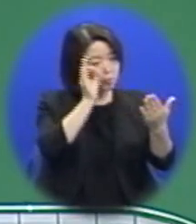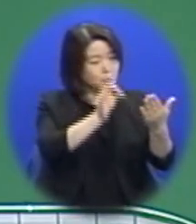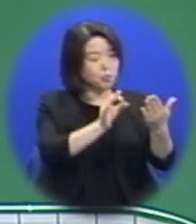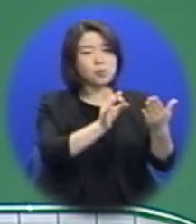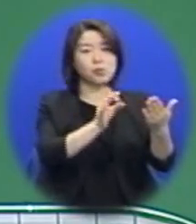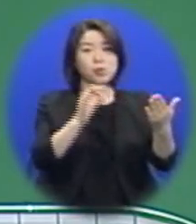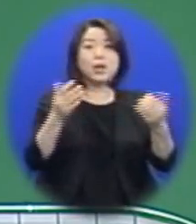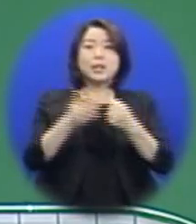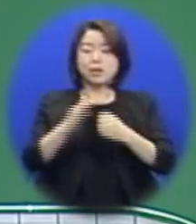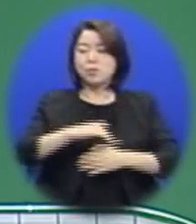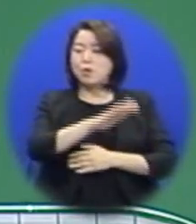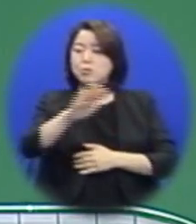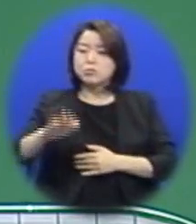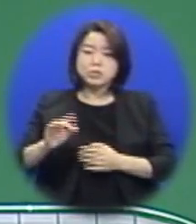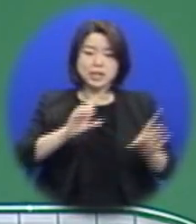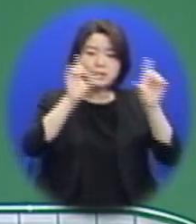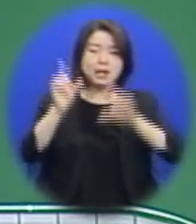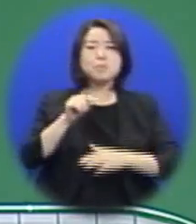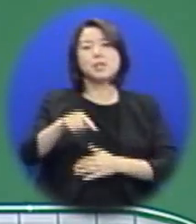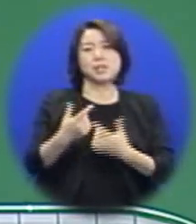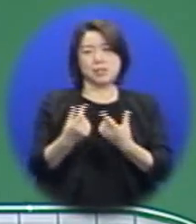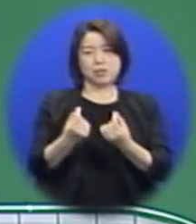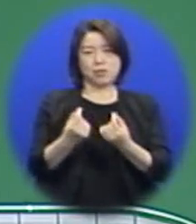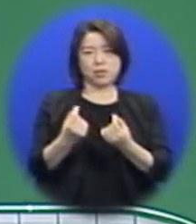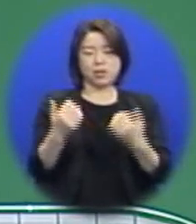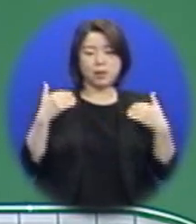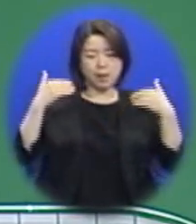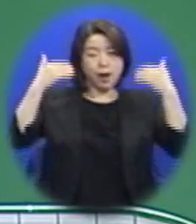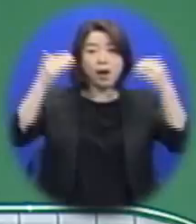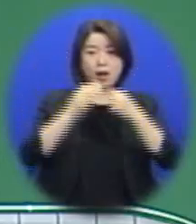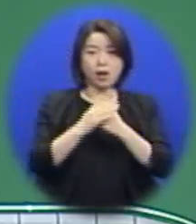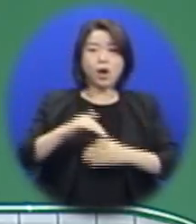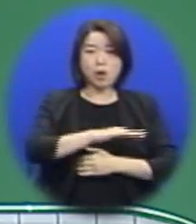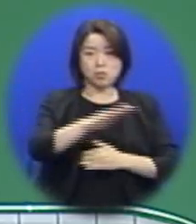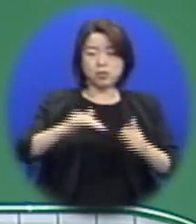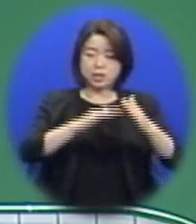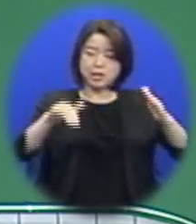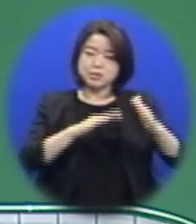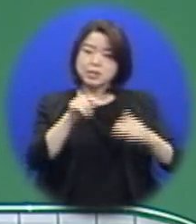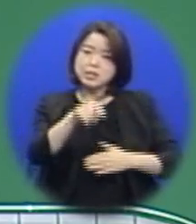그래서 우리의 삶이 이렇게 됐구나, 그래서 우리 가정이 이렇게 됐구나,